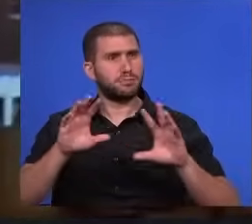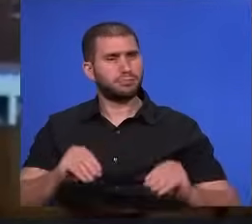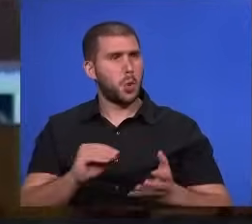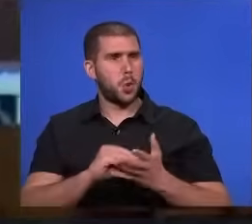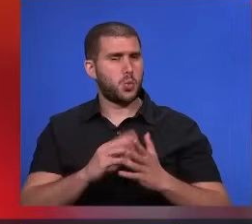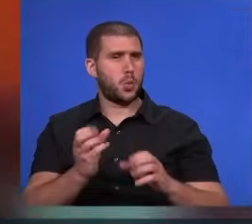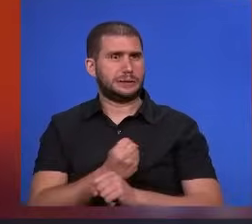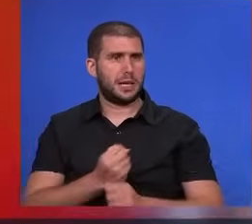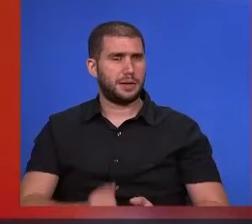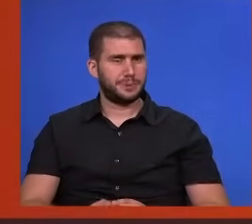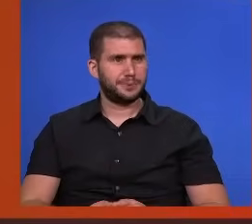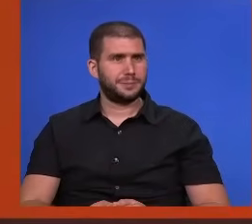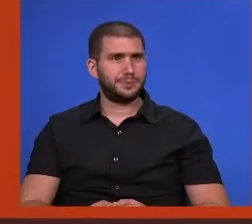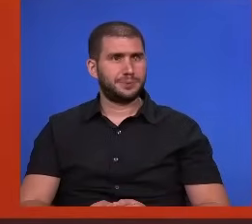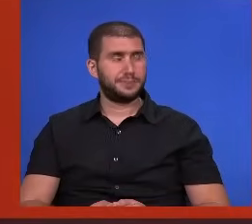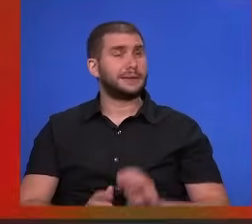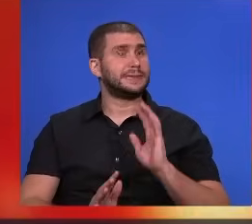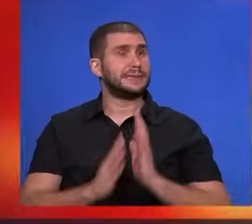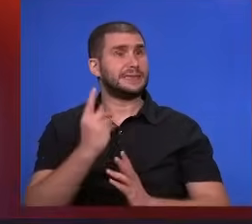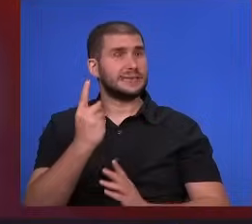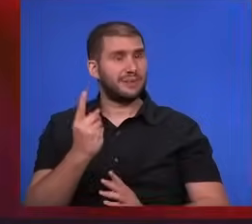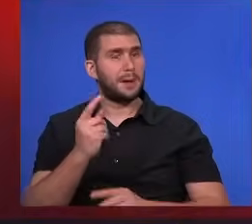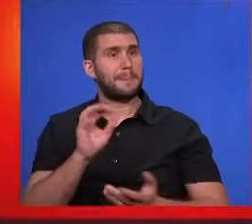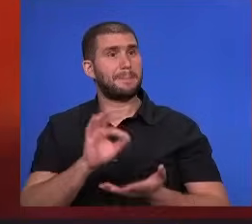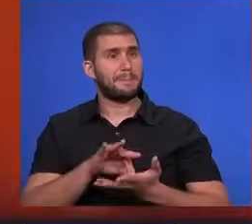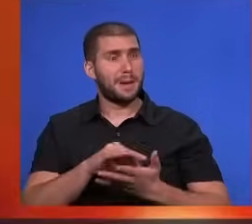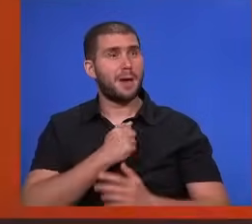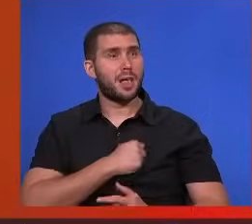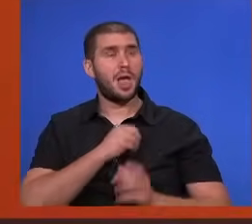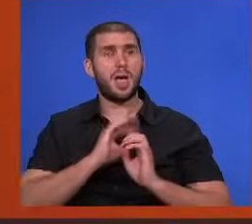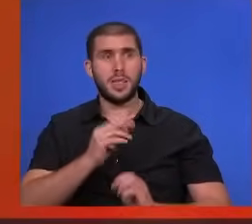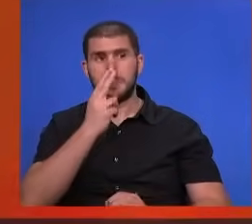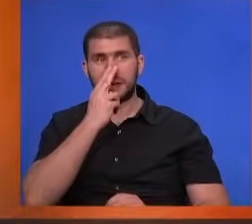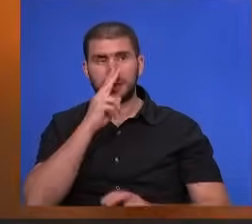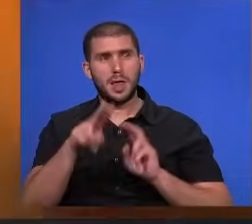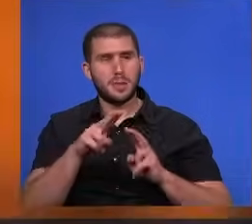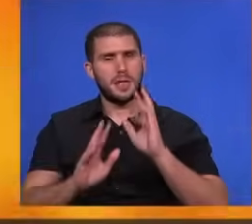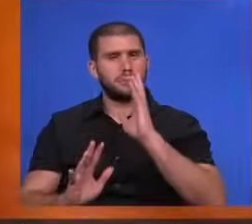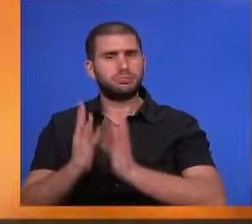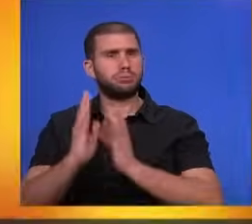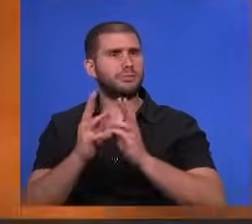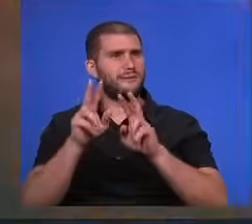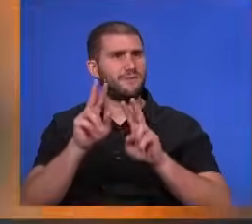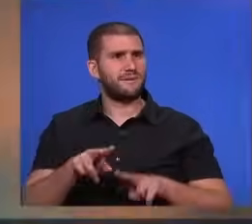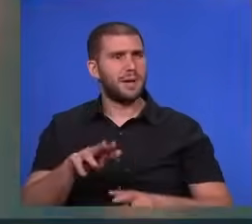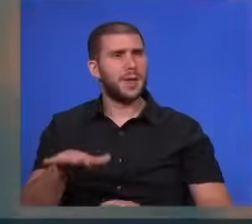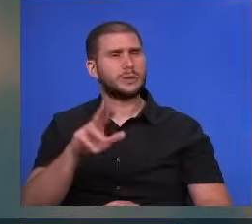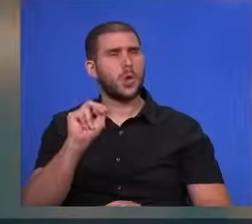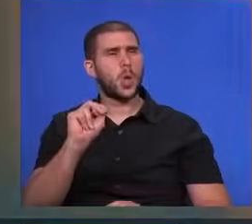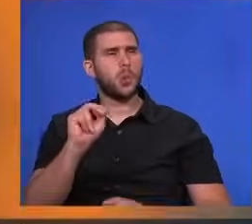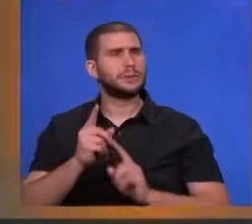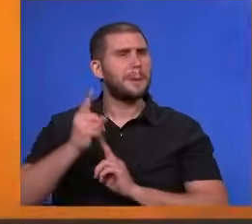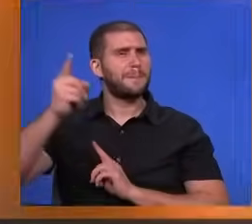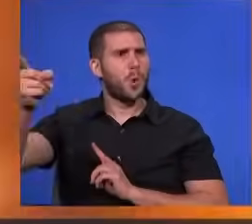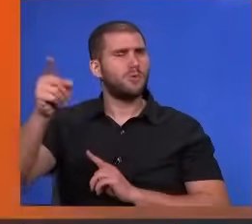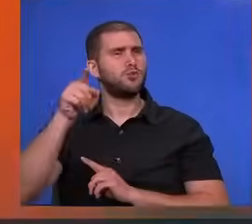צלח. השריפה הזאת באה בשעה שקנדה עדיין מנסה לטפל בדלקות הענקיות במחוז נורת'ווסט המרוחק,